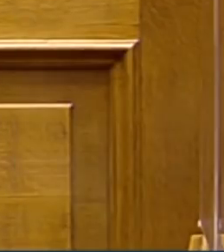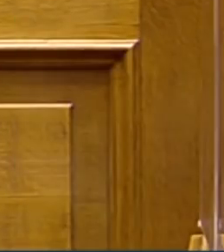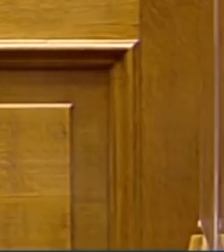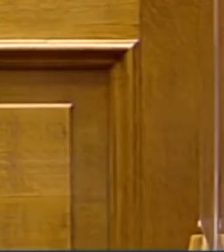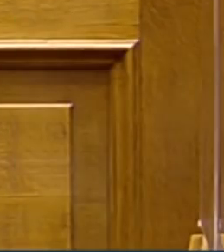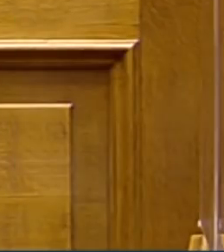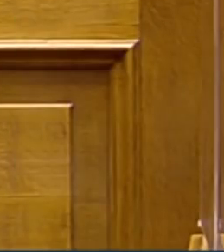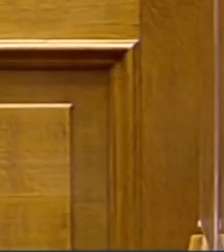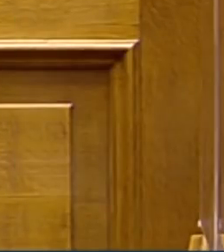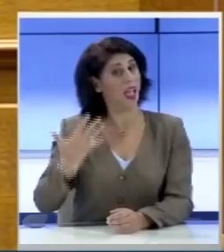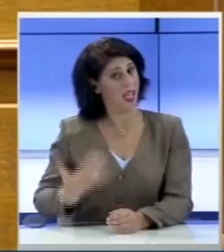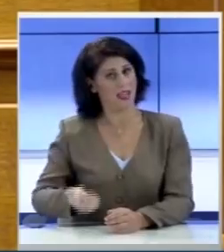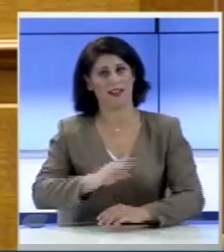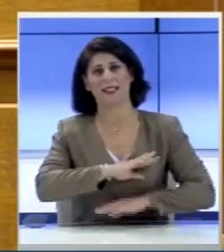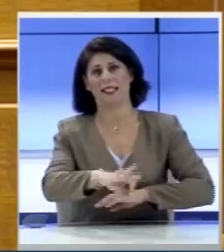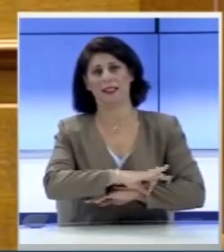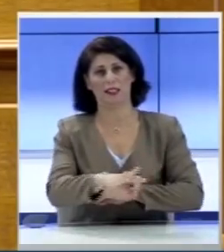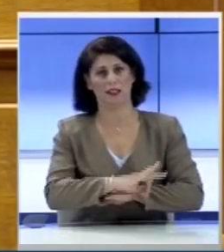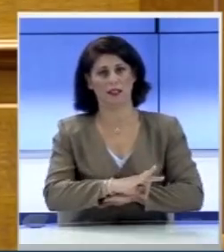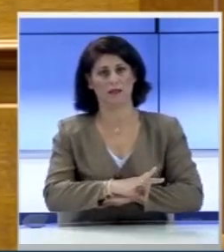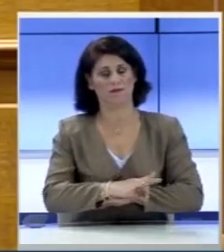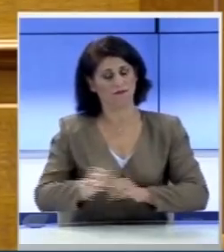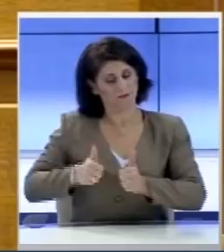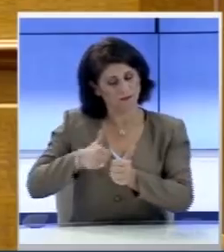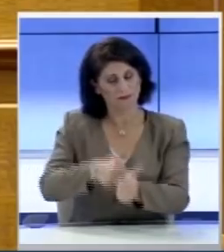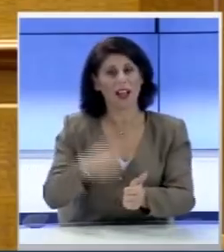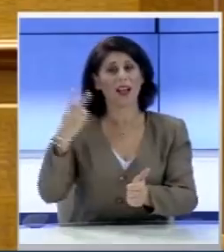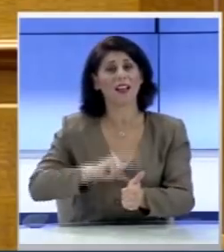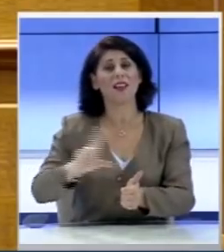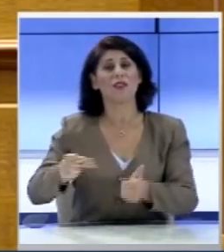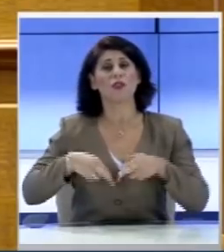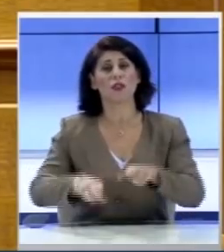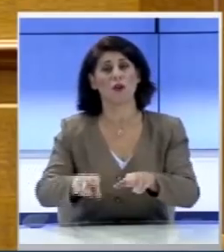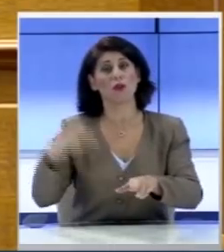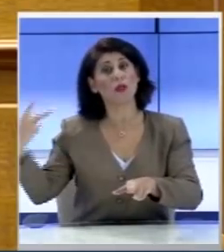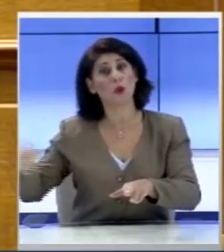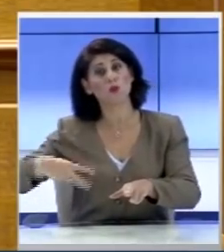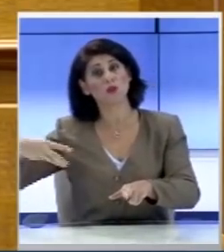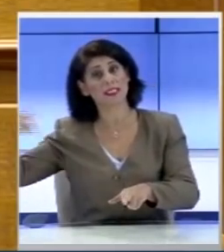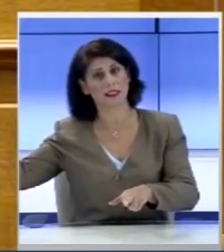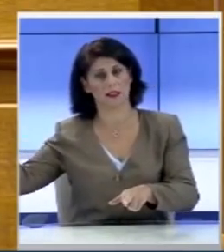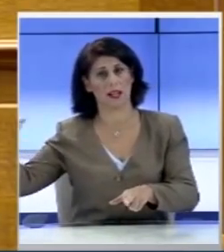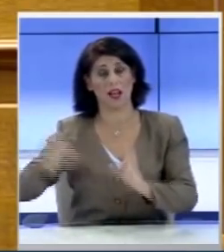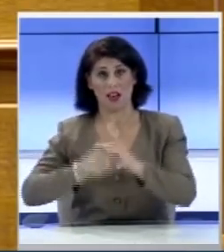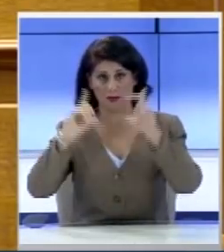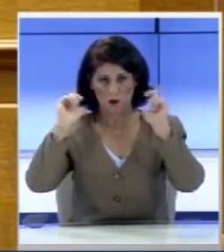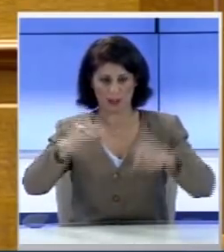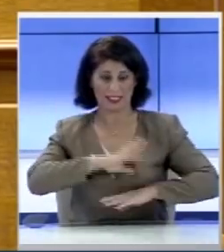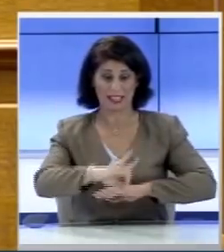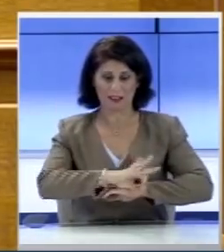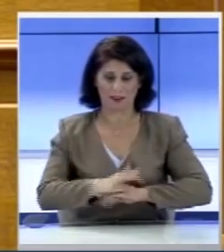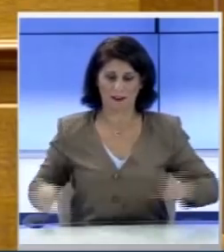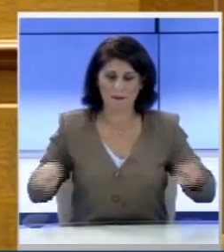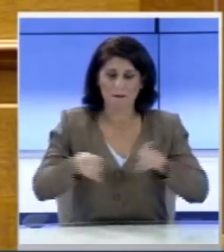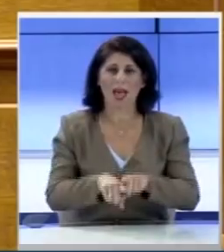και παραέχει και κινείται στην ίδια ρότα με τη δική σας. Η Νέα Δημοκρατία συμπλέει στρατηγικά μαζί σας για